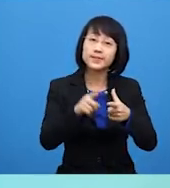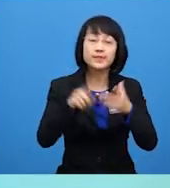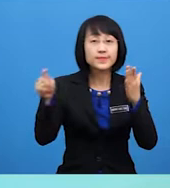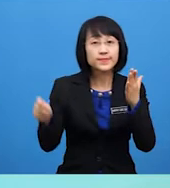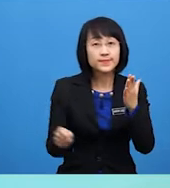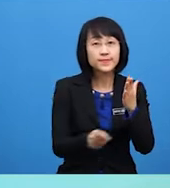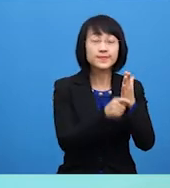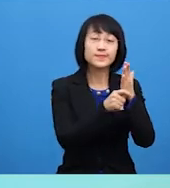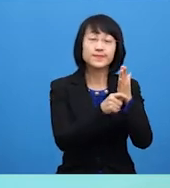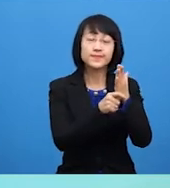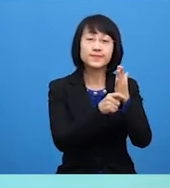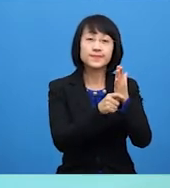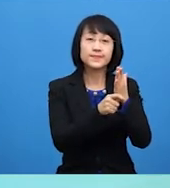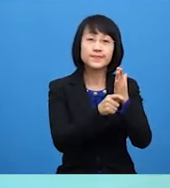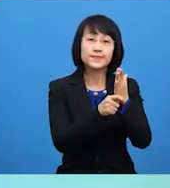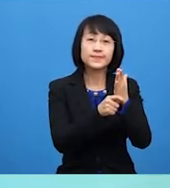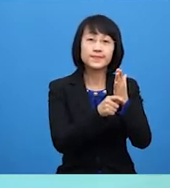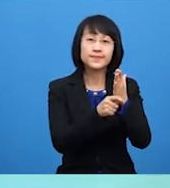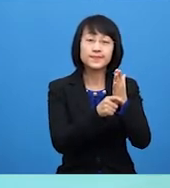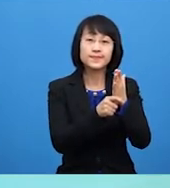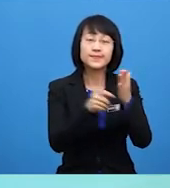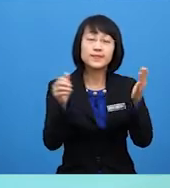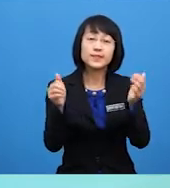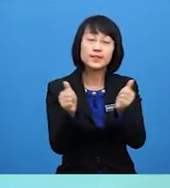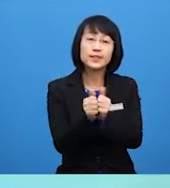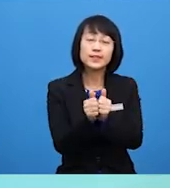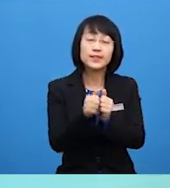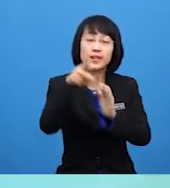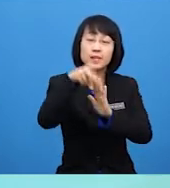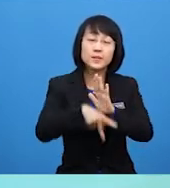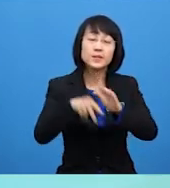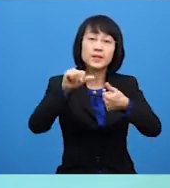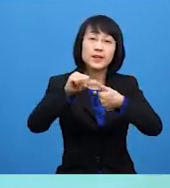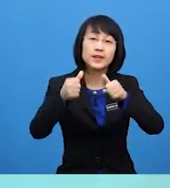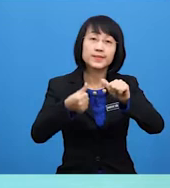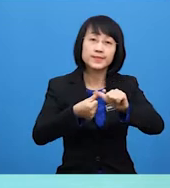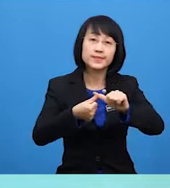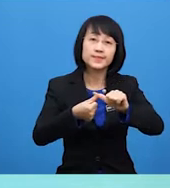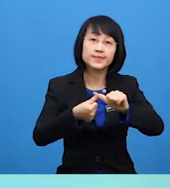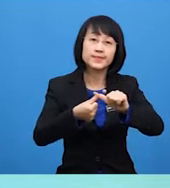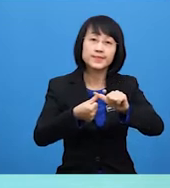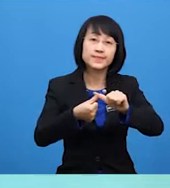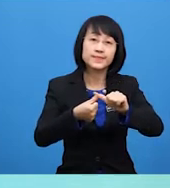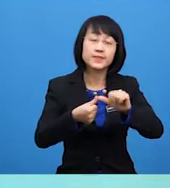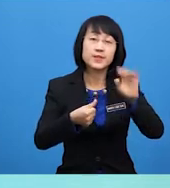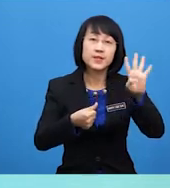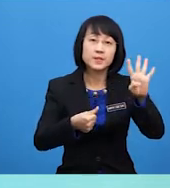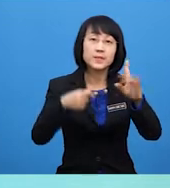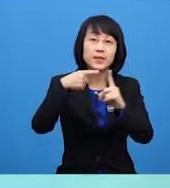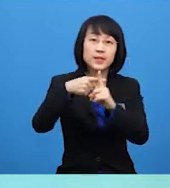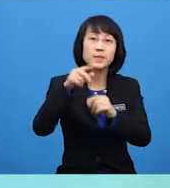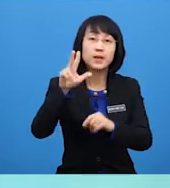Kemudian, tambahkan hasil darab tersebut dengan pengangka, iaitu